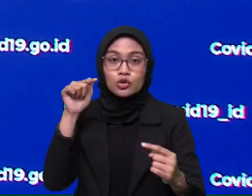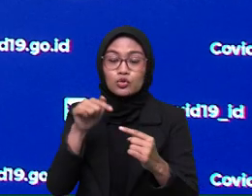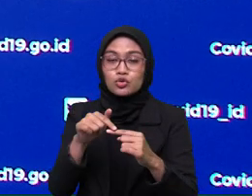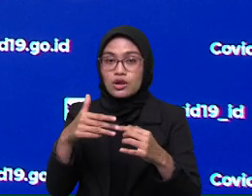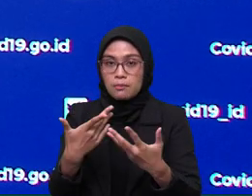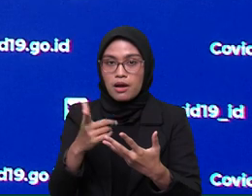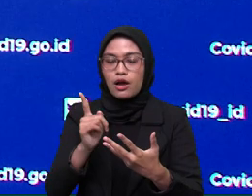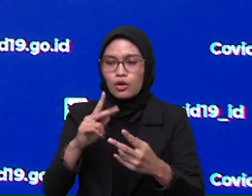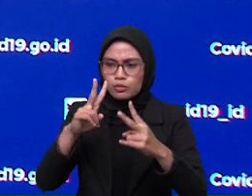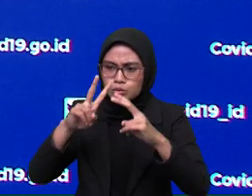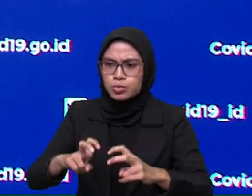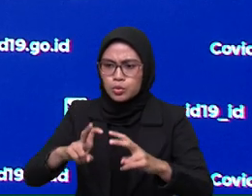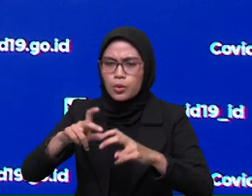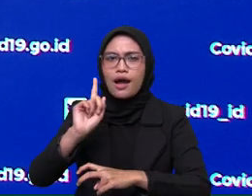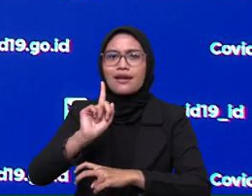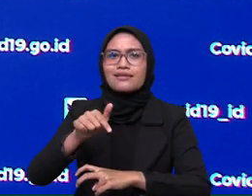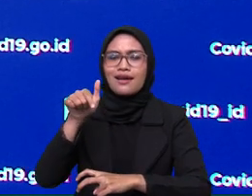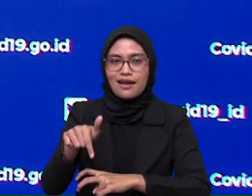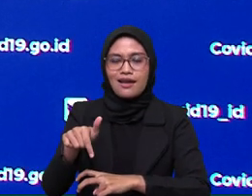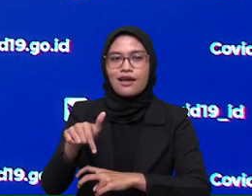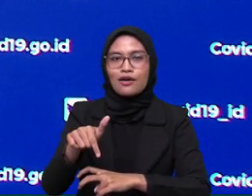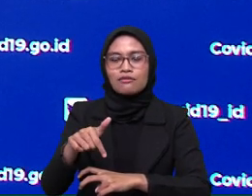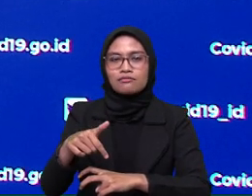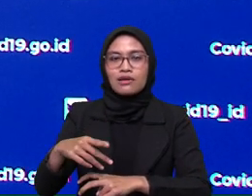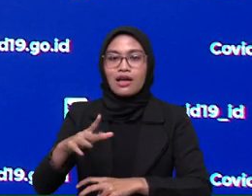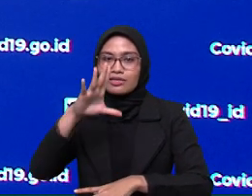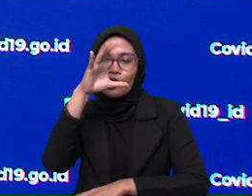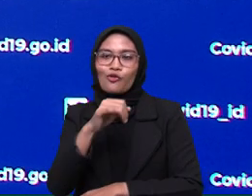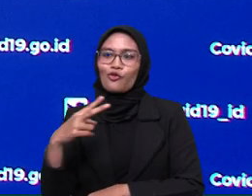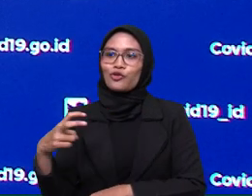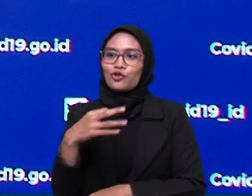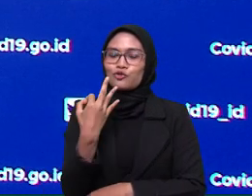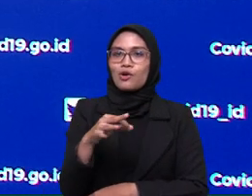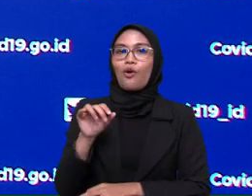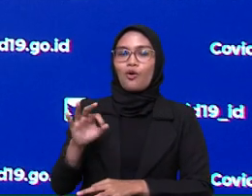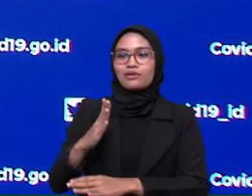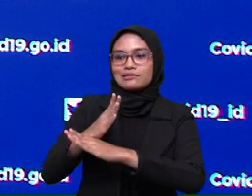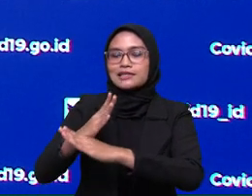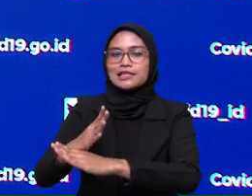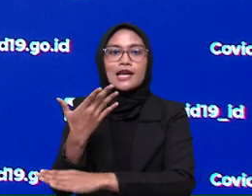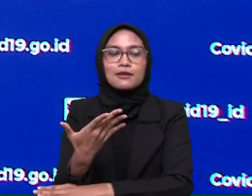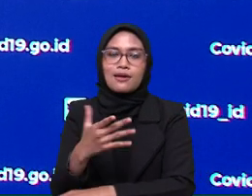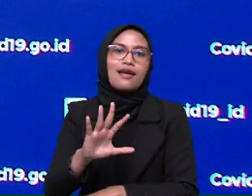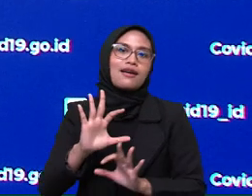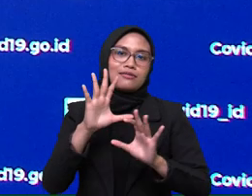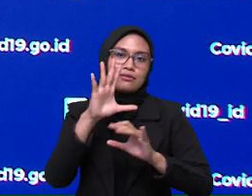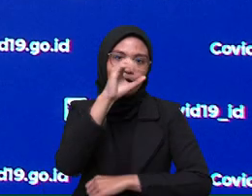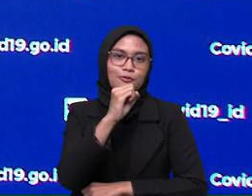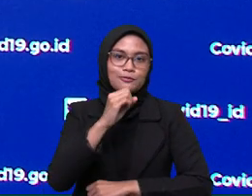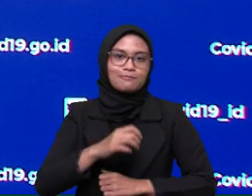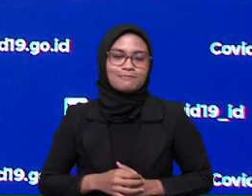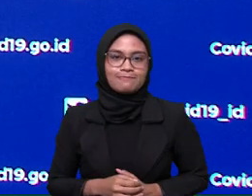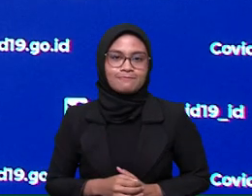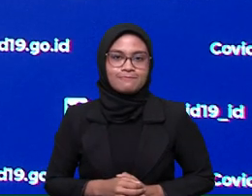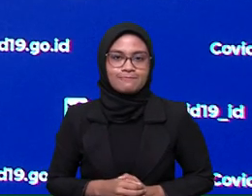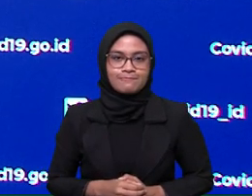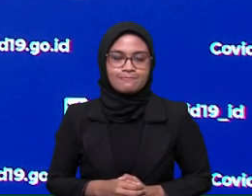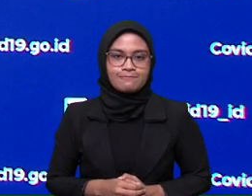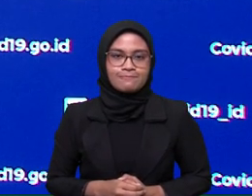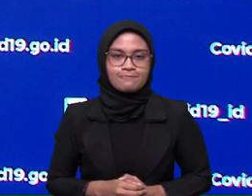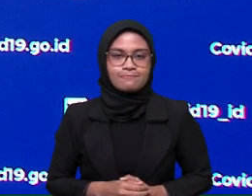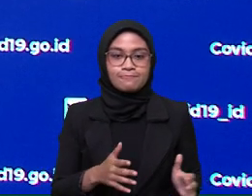kasus dengan varian baru dengan lebih baik Terima kasih baik Terima kasih bro Selanjutnya pertanyaan